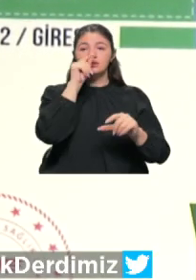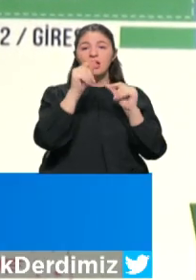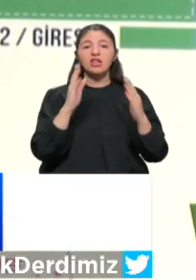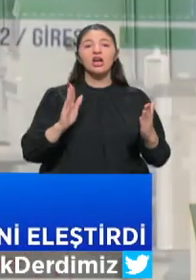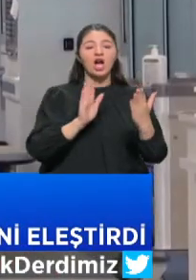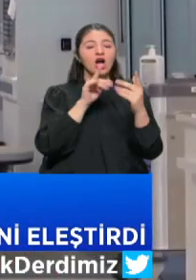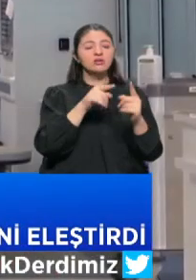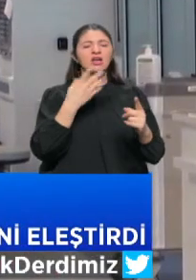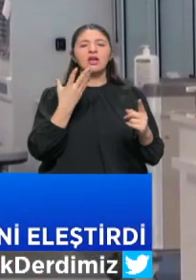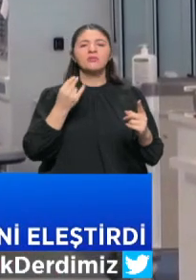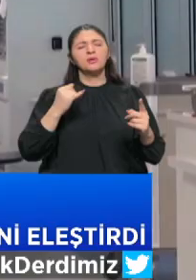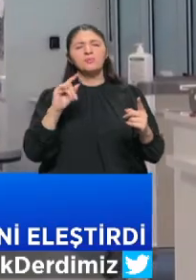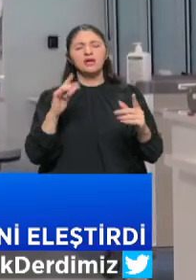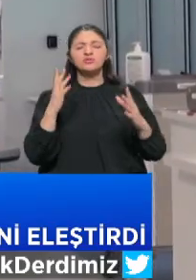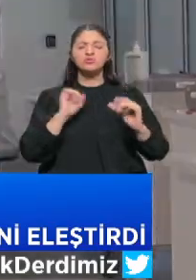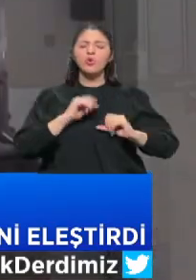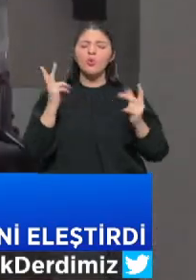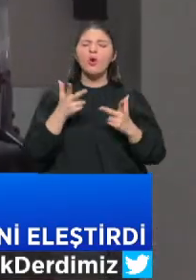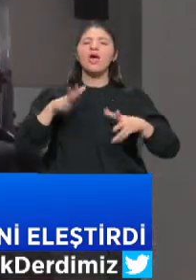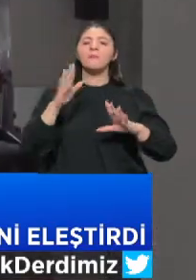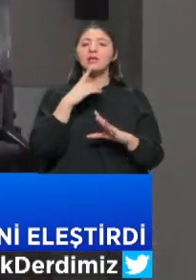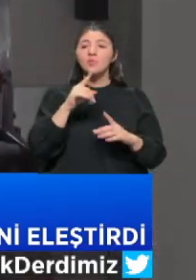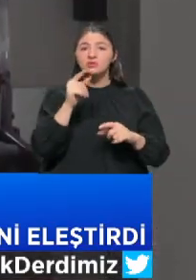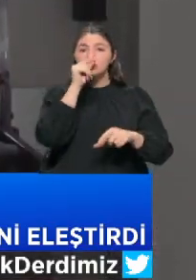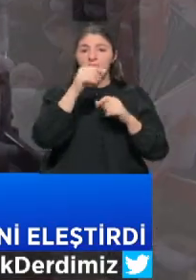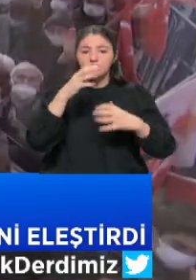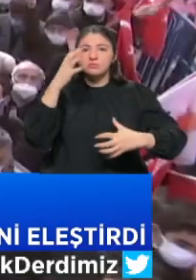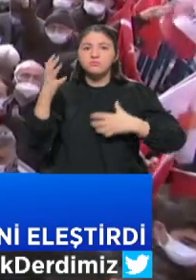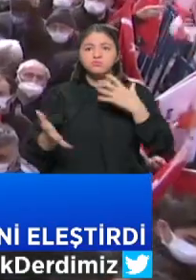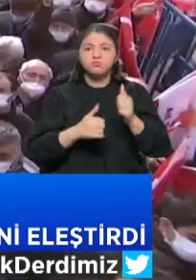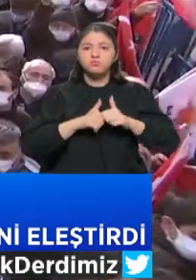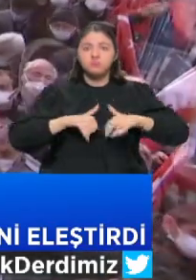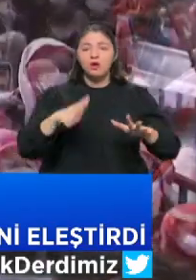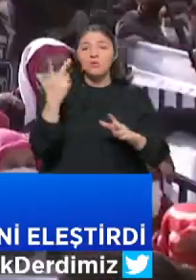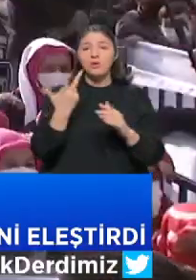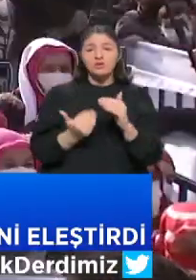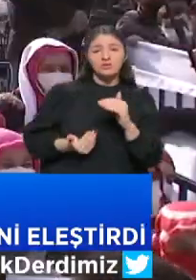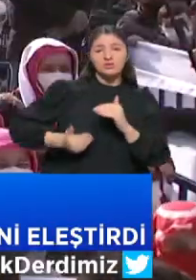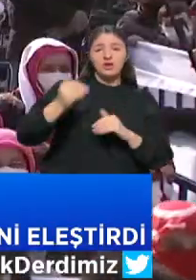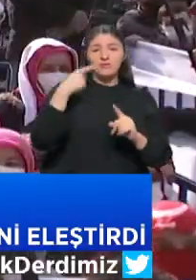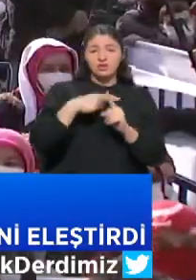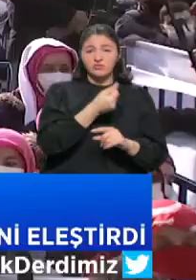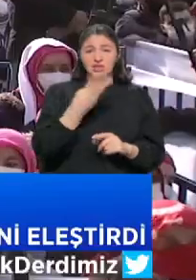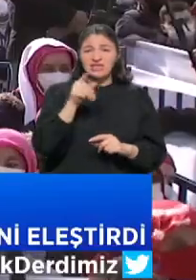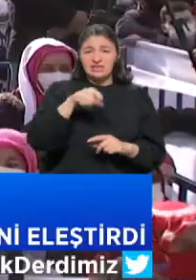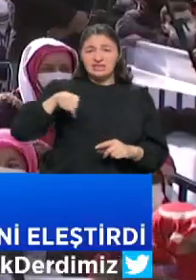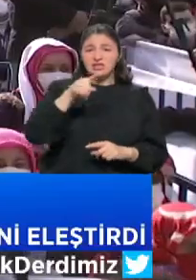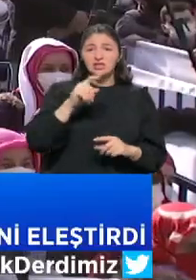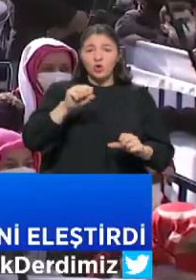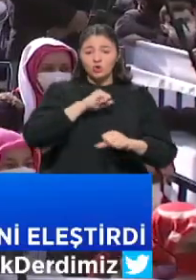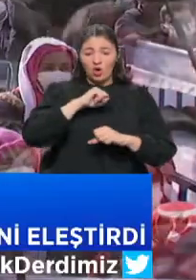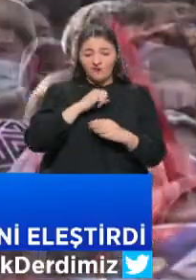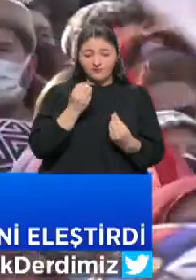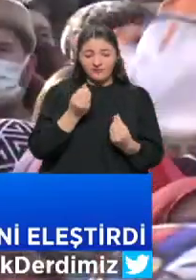salgın karşısındaki Müsterih olun sözleri salgının alevini iyice körükledi artık sayılarının sizi